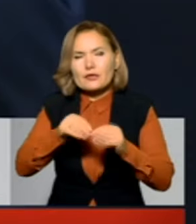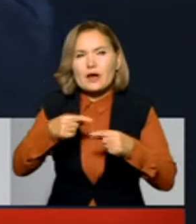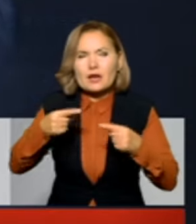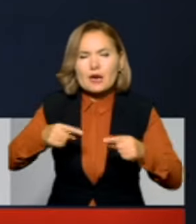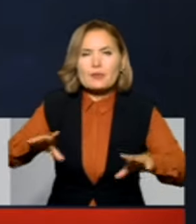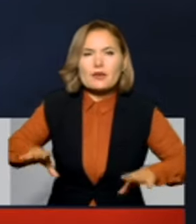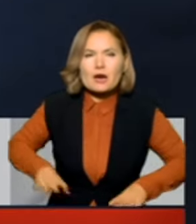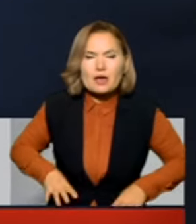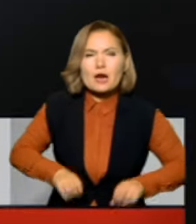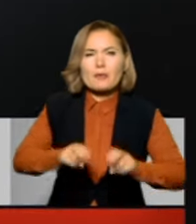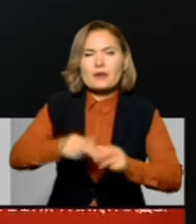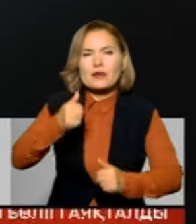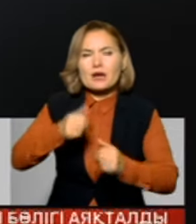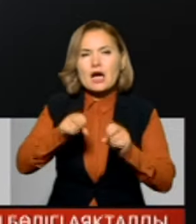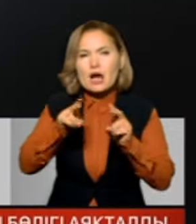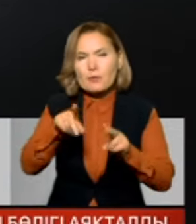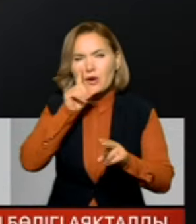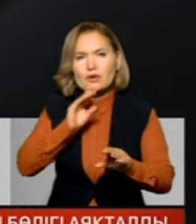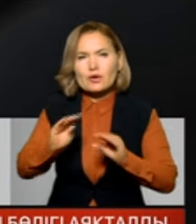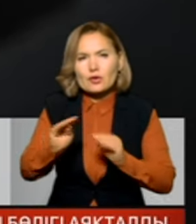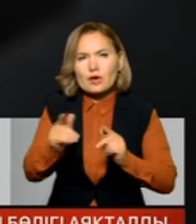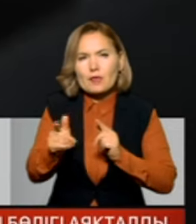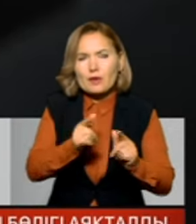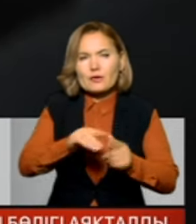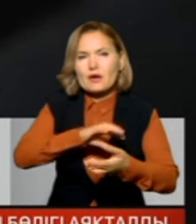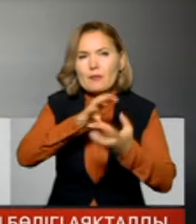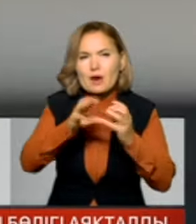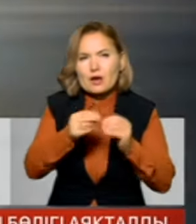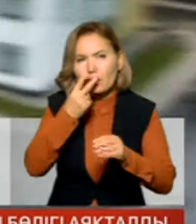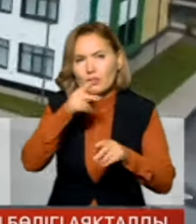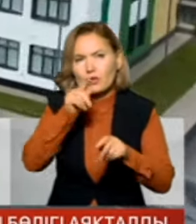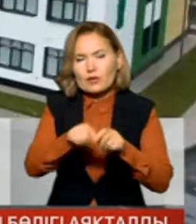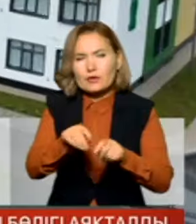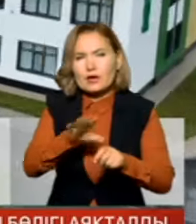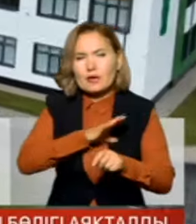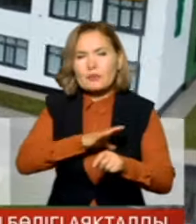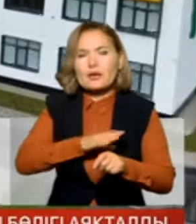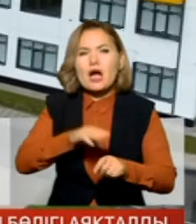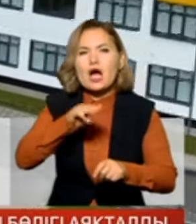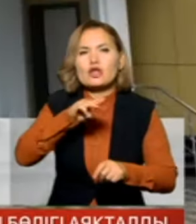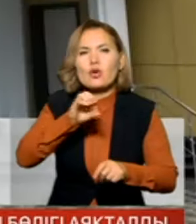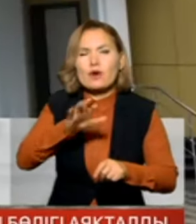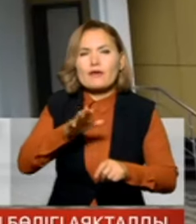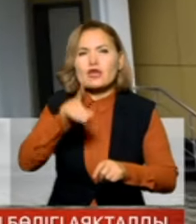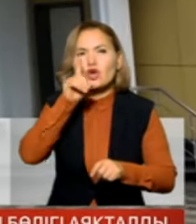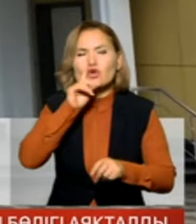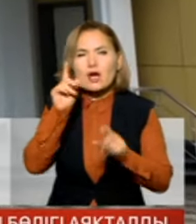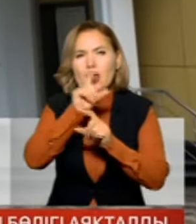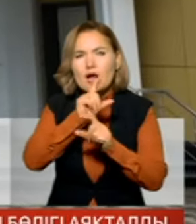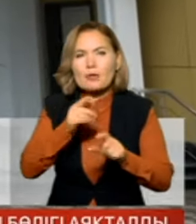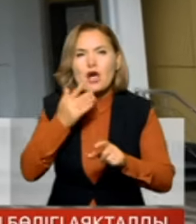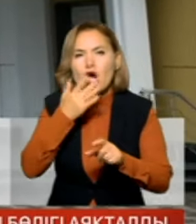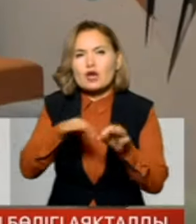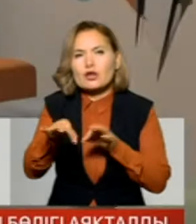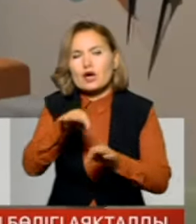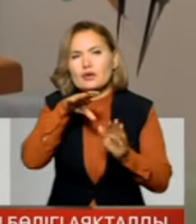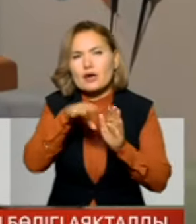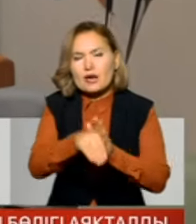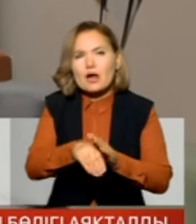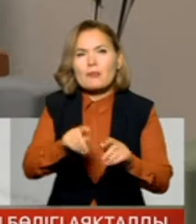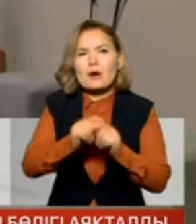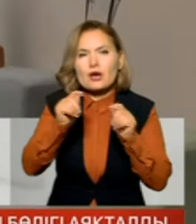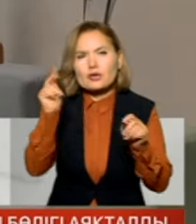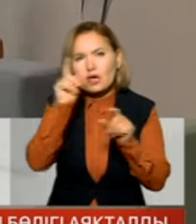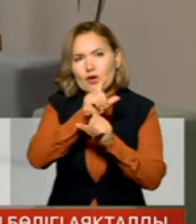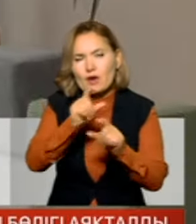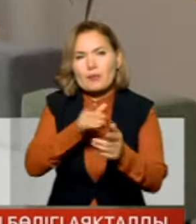теңгелу сайыстары үшін арнайы жасақталған алаңның жай-күйімен танысты. Сондай-ақ Қасым-Жомарт Тоқаев жайлы мектеп ұлттық жобасы аясында салынған жаңа